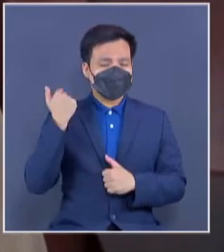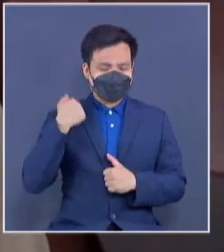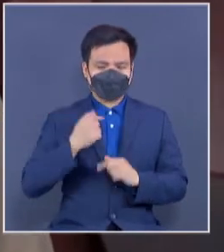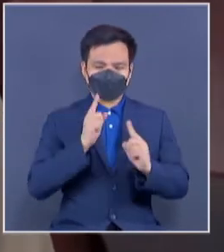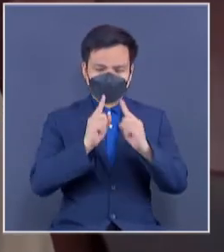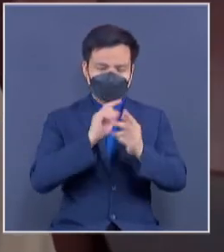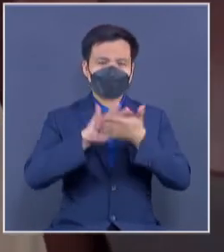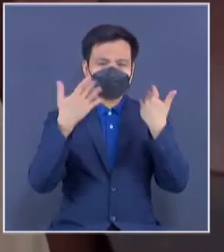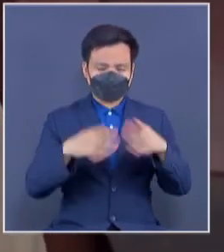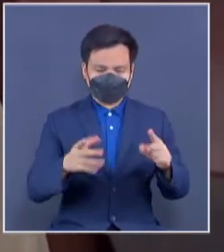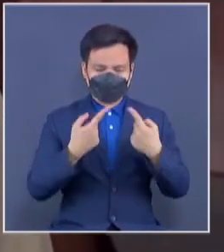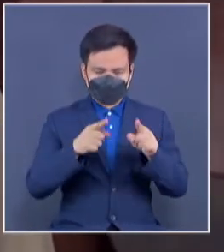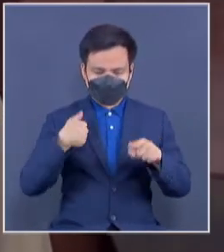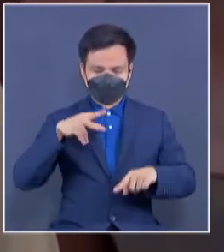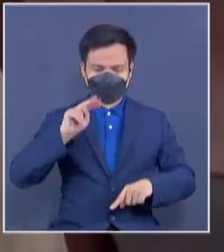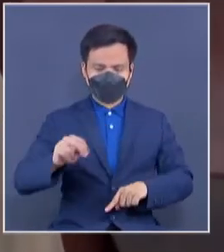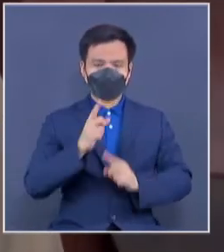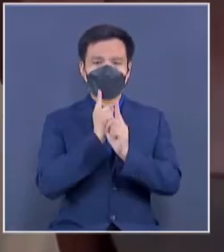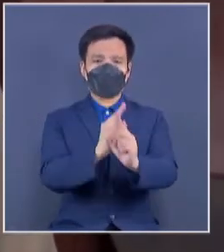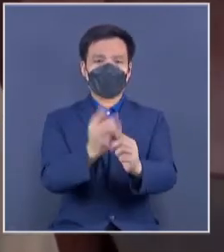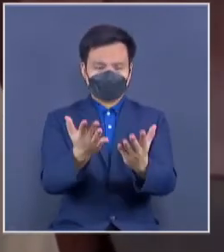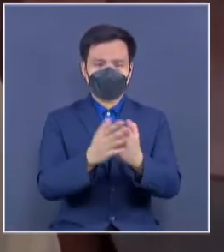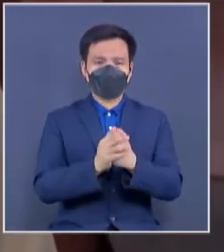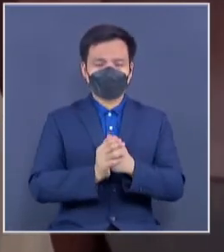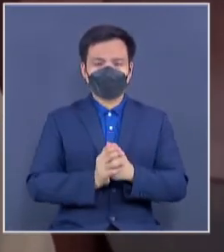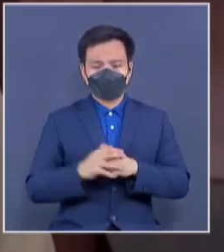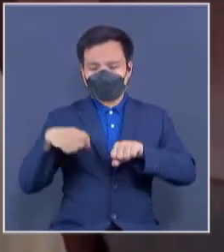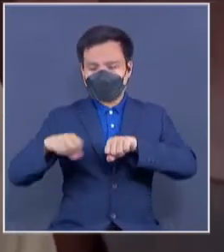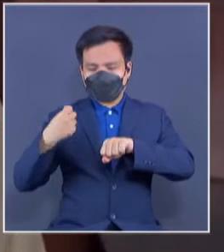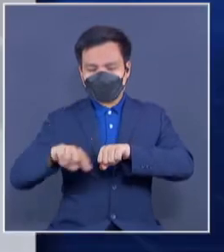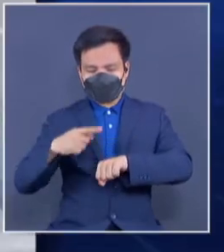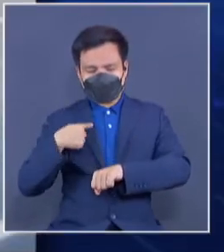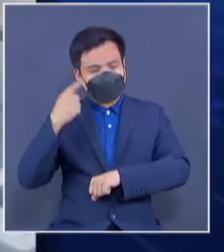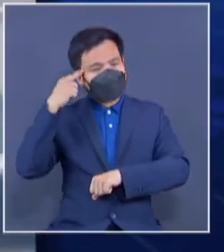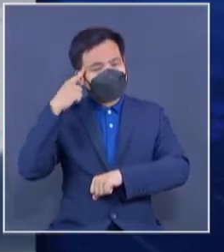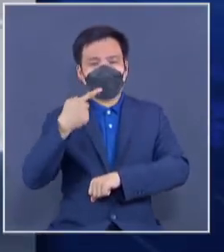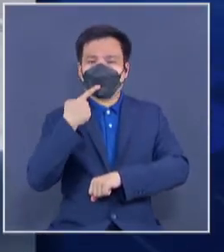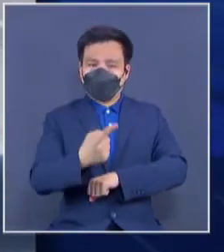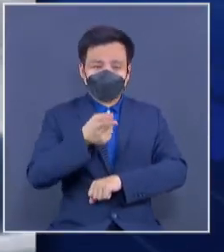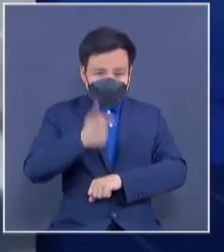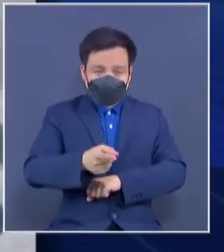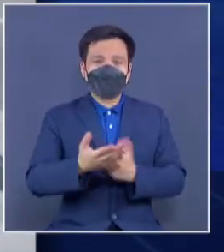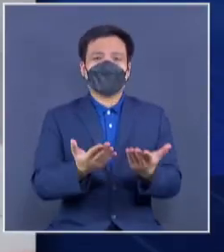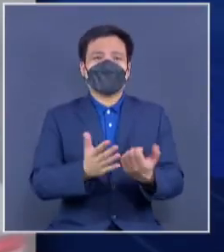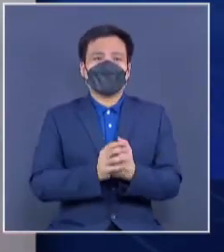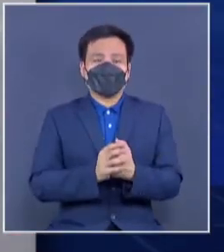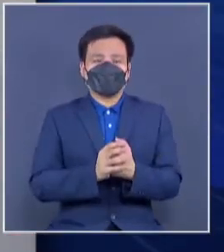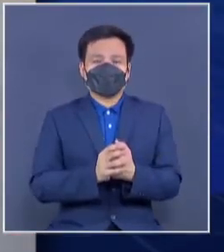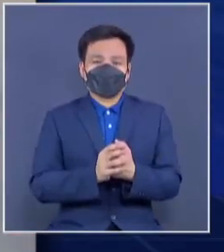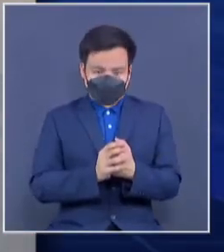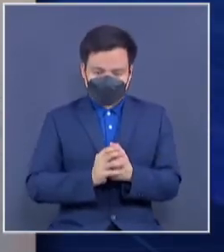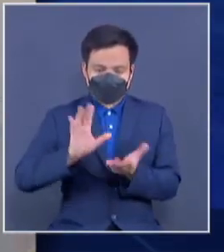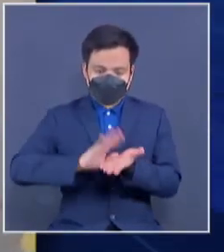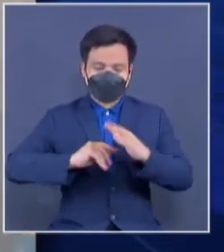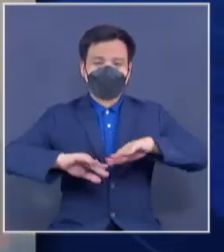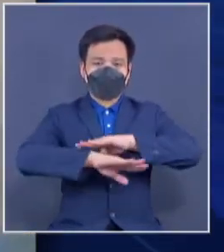รอบนึงแต่ว่าไม่เป็นไปตามนัดทำให้ผู้เสียหายตั้งใจว่าเดี๋ยวจะดำเนินคดีให้ถึงที่สุดซึ่งถามนักงานสอบสวนก็อยู่ระหว่างการรวบรวมพยาน